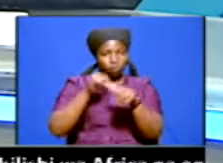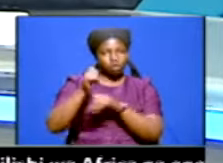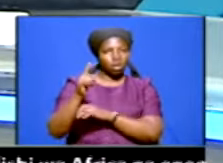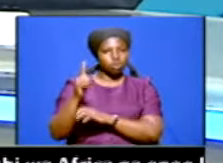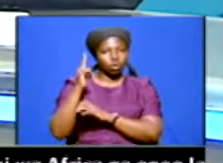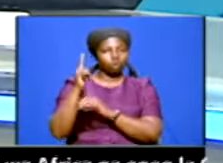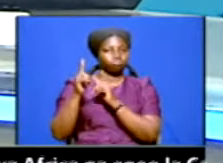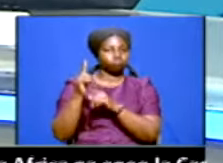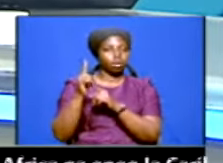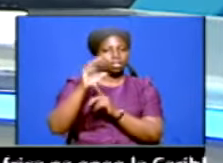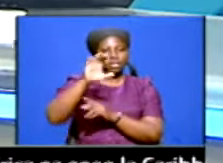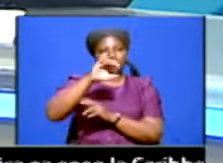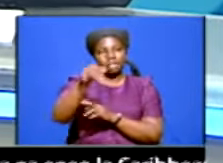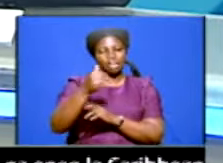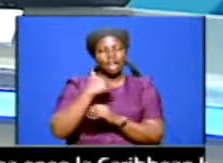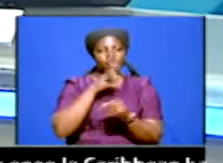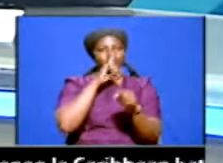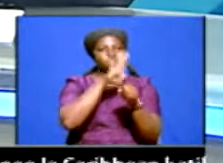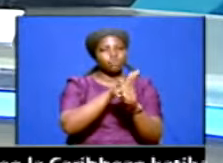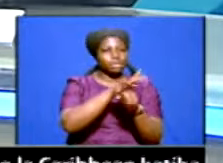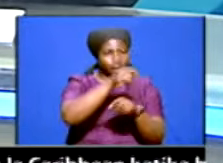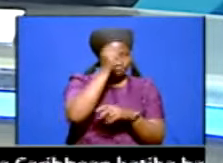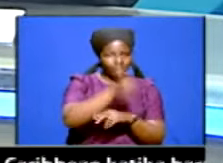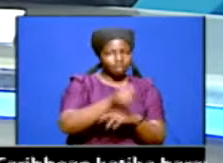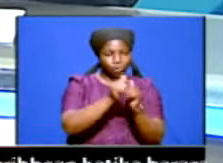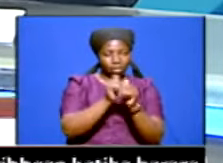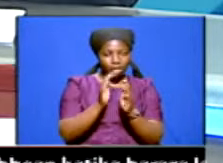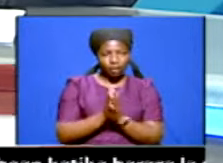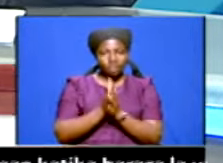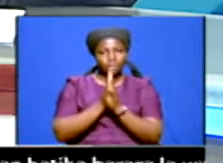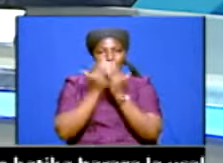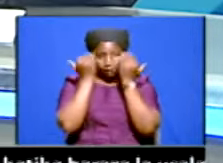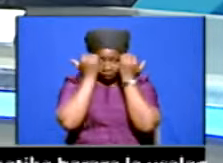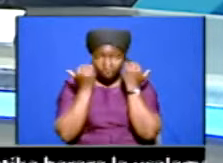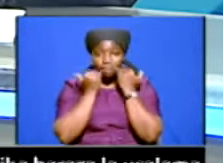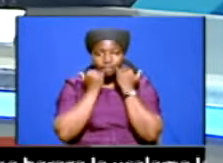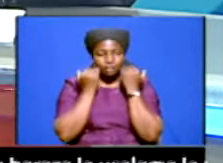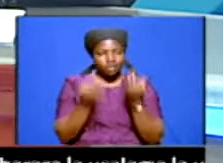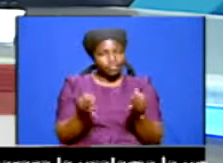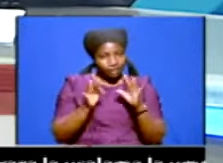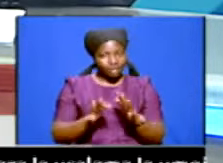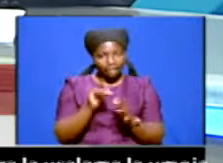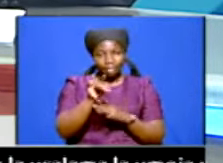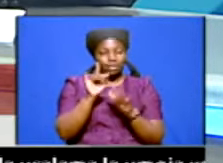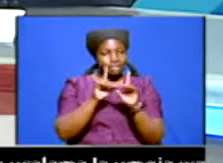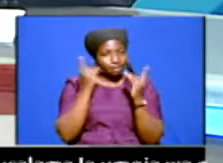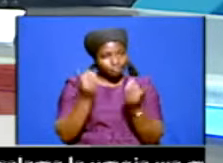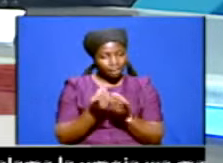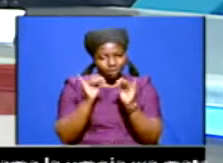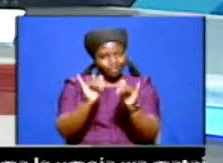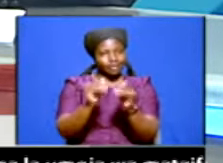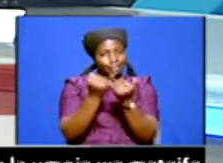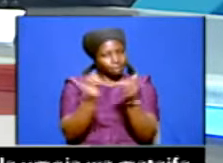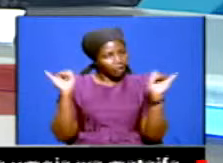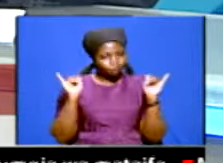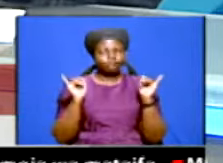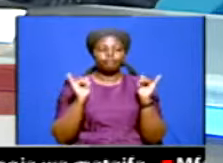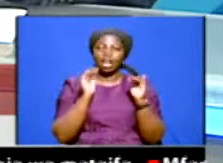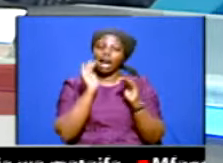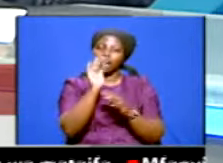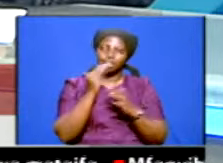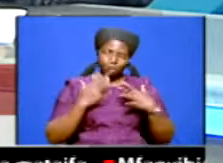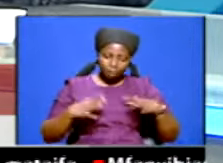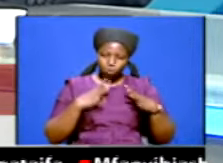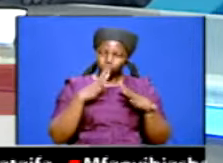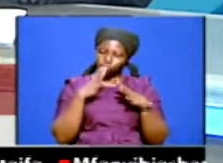Koome amewahakikishia majaji na maafisa wa idara ya mahakama kuwa idara hiyo itakuwa huru kwa kiwataka kutekeleza majukumu yao